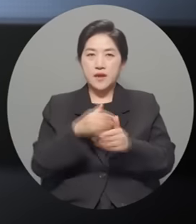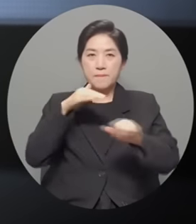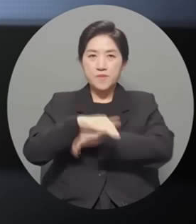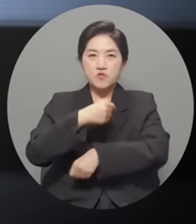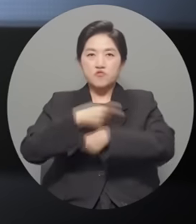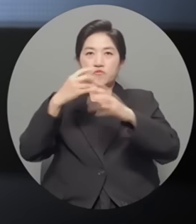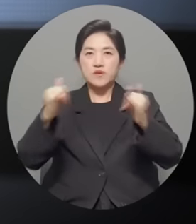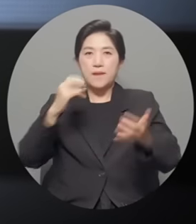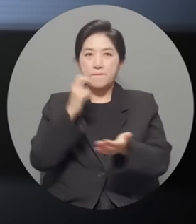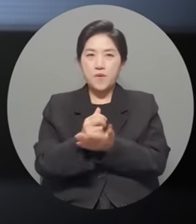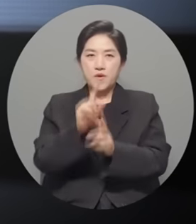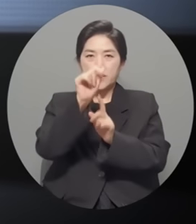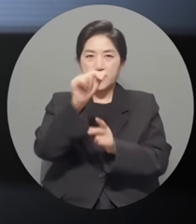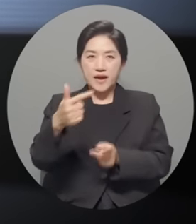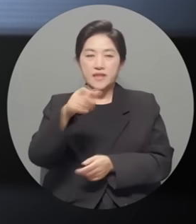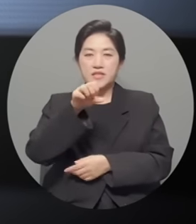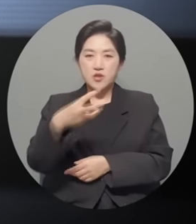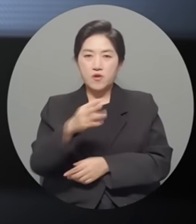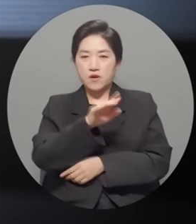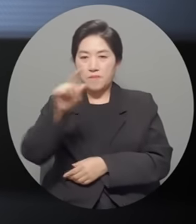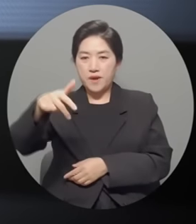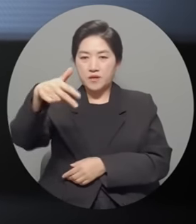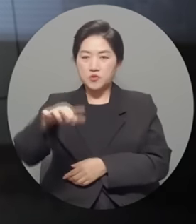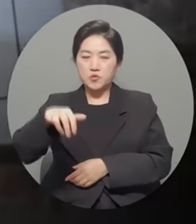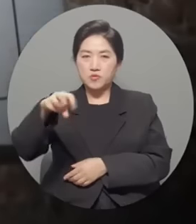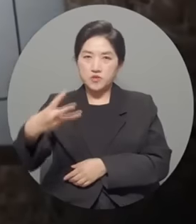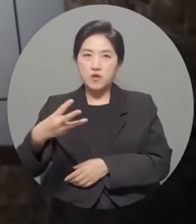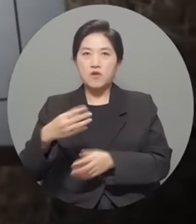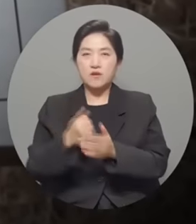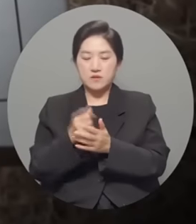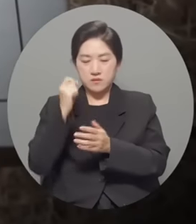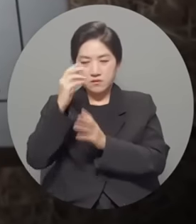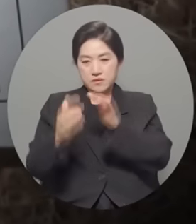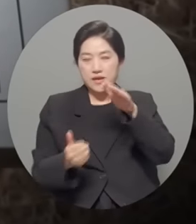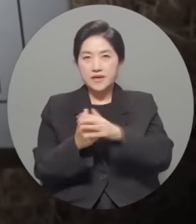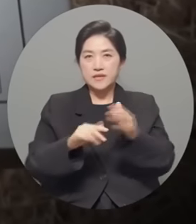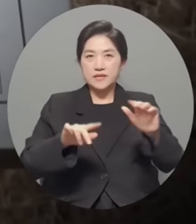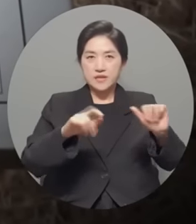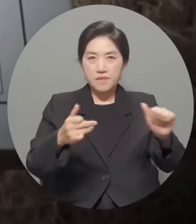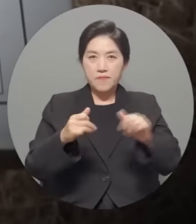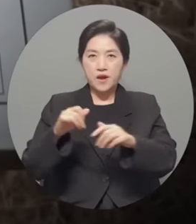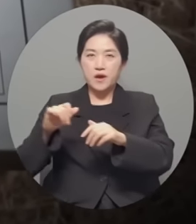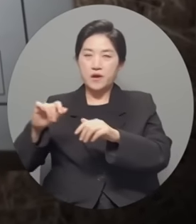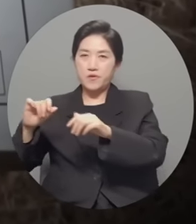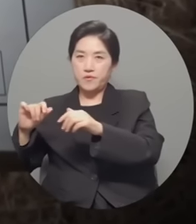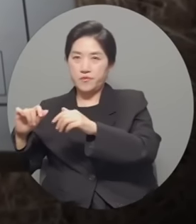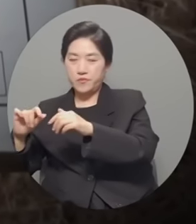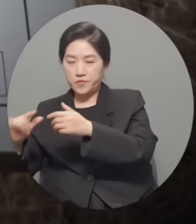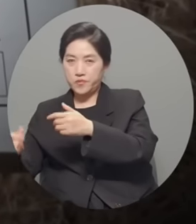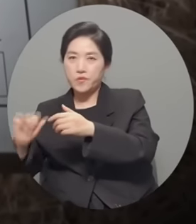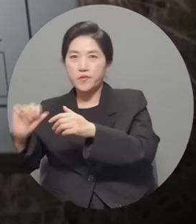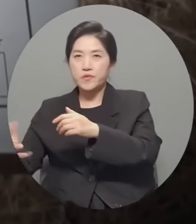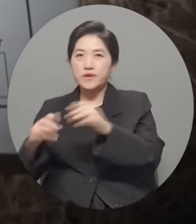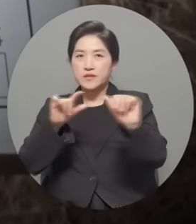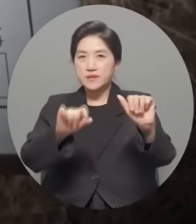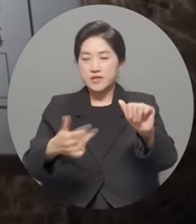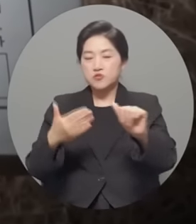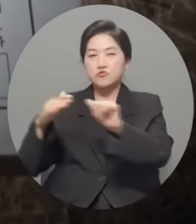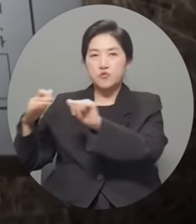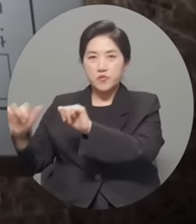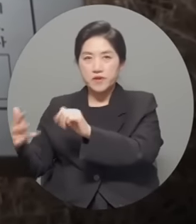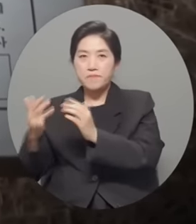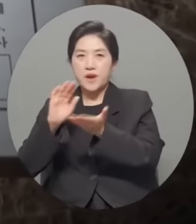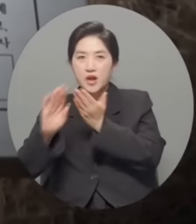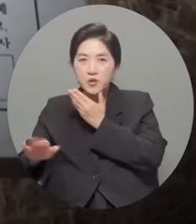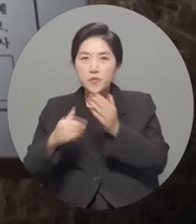민주유공자법은 이한열, 박종철 열사 등 4.19와 5.18 이외의 민주화운동으로 피해를 본 본인과 유가족을 지원하는 내용을